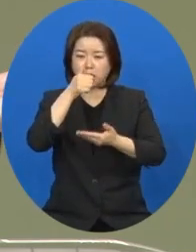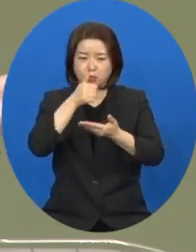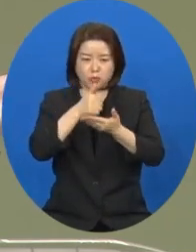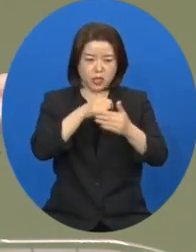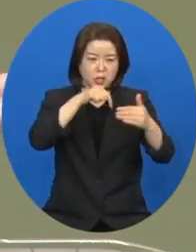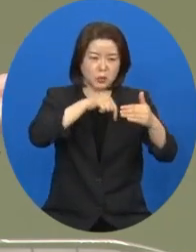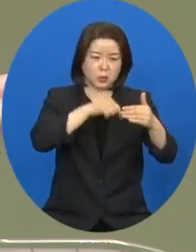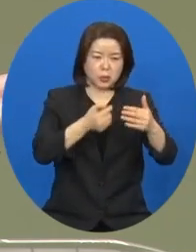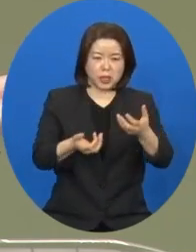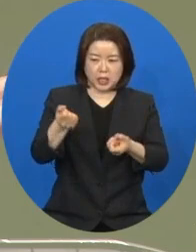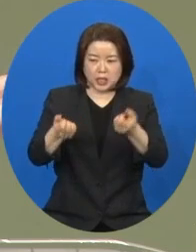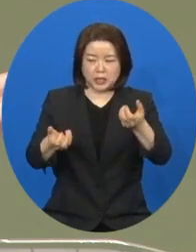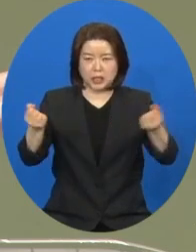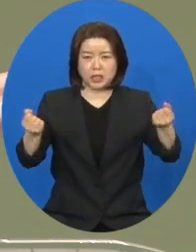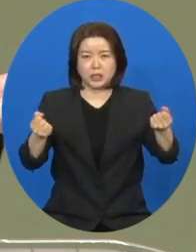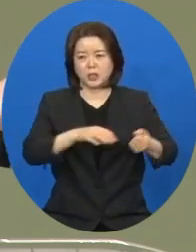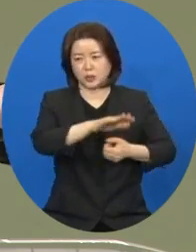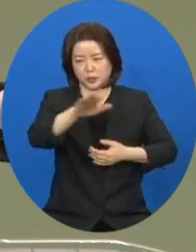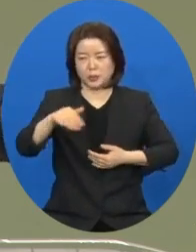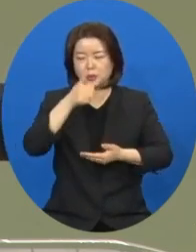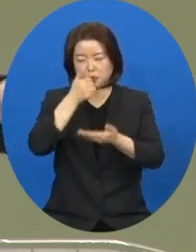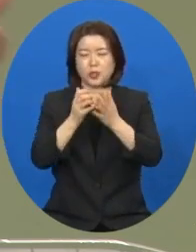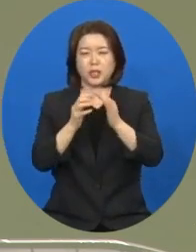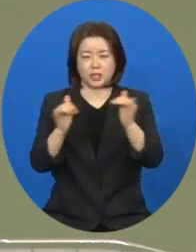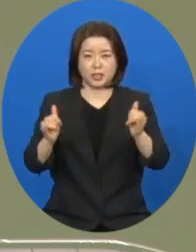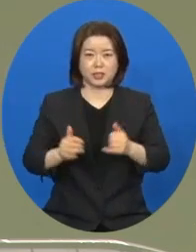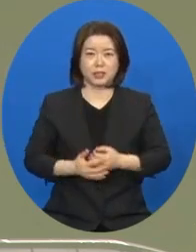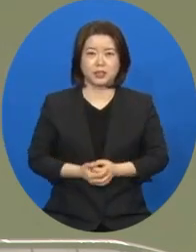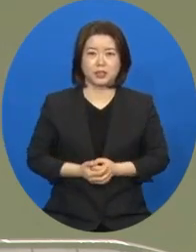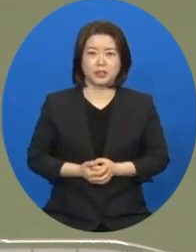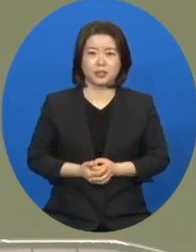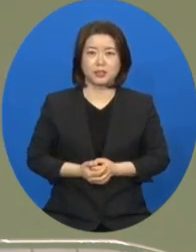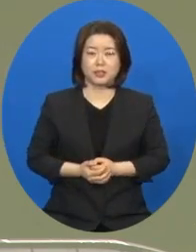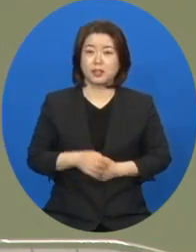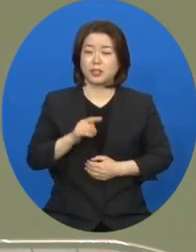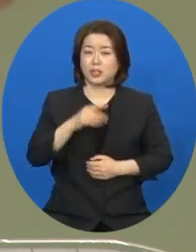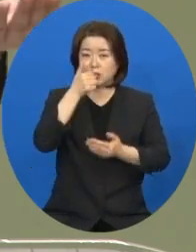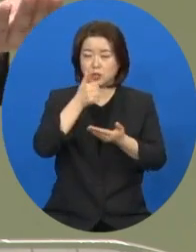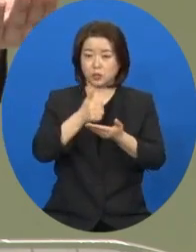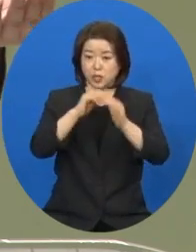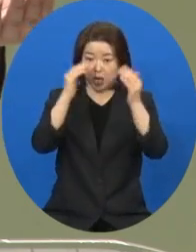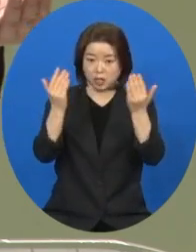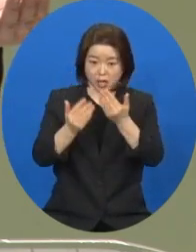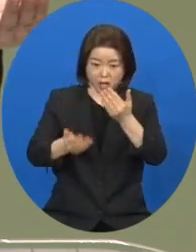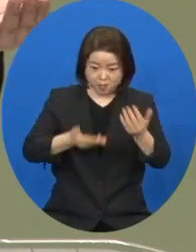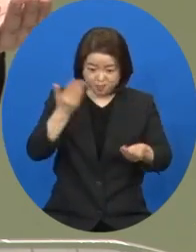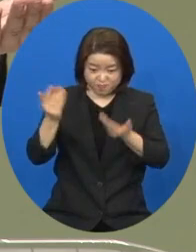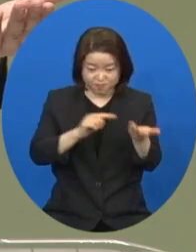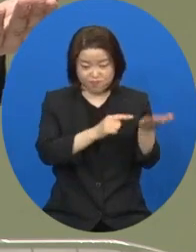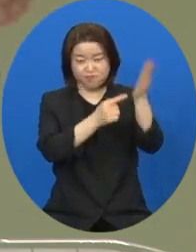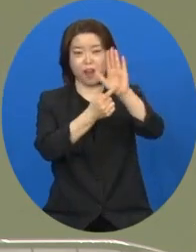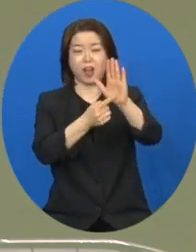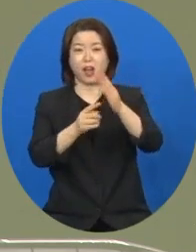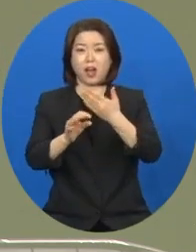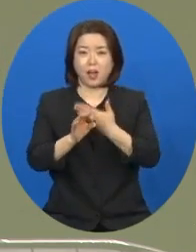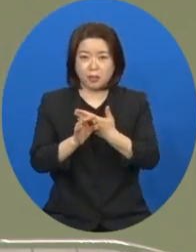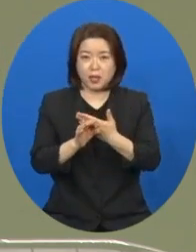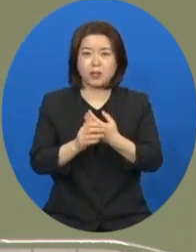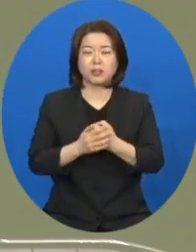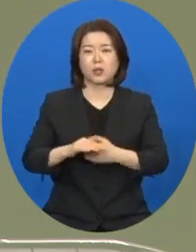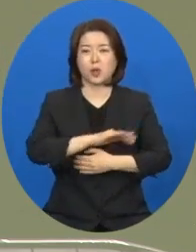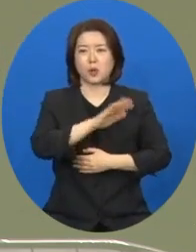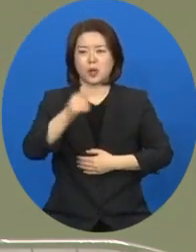가지고 있는 사람입니다. 이제 이 죄가 다 드러나는 순간에 우리는